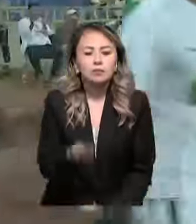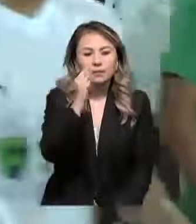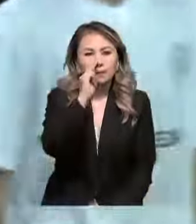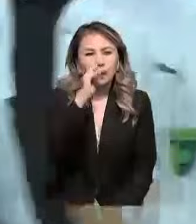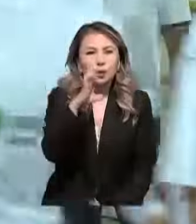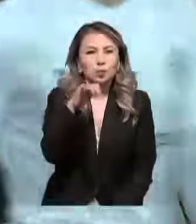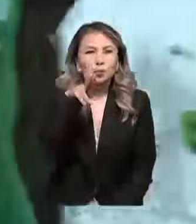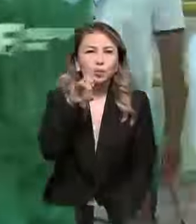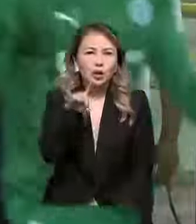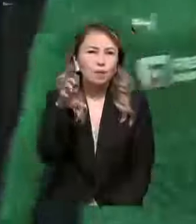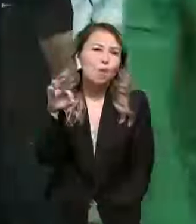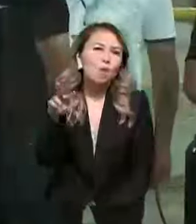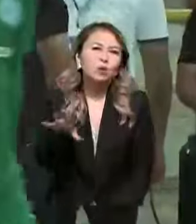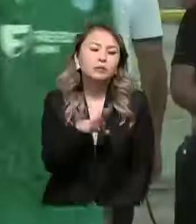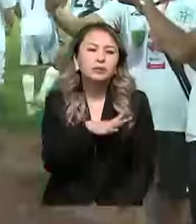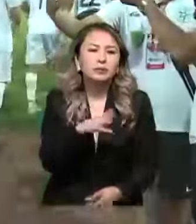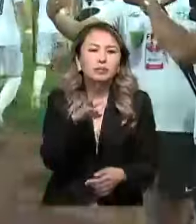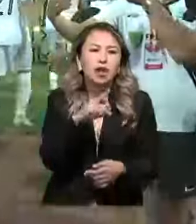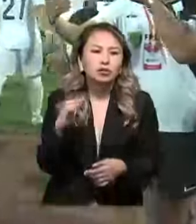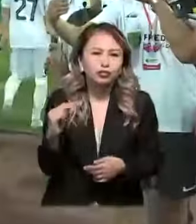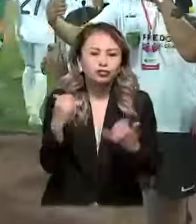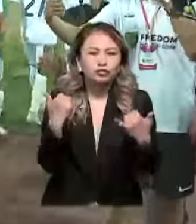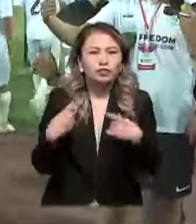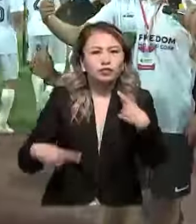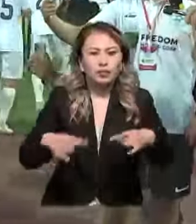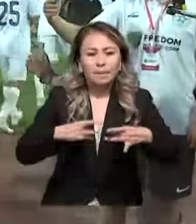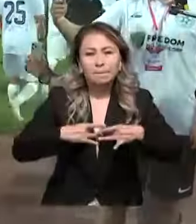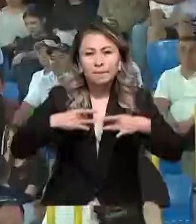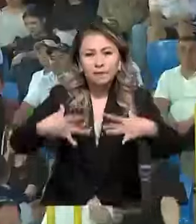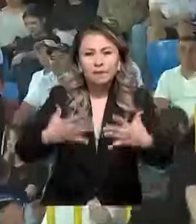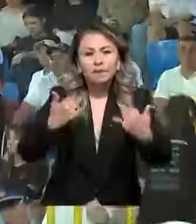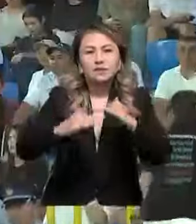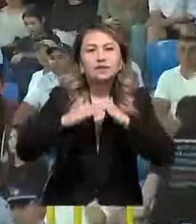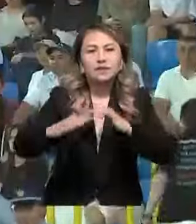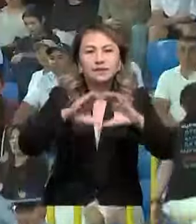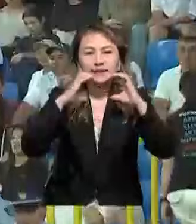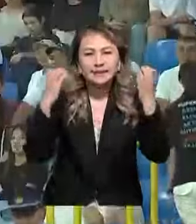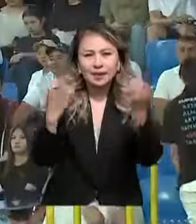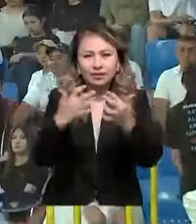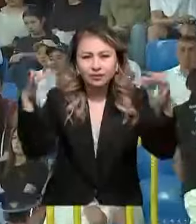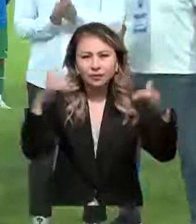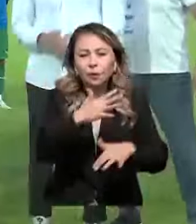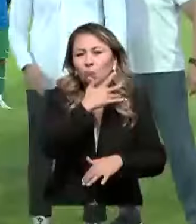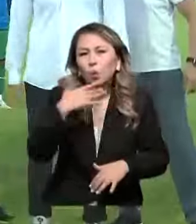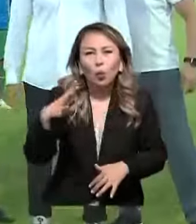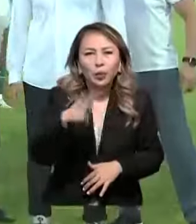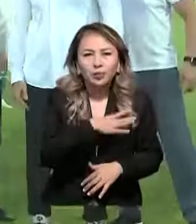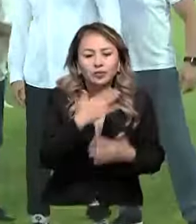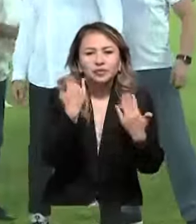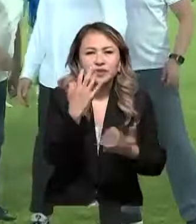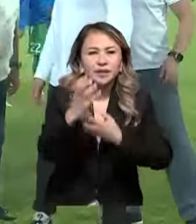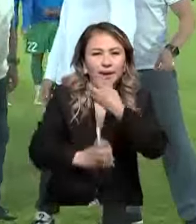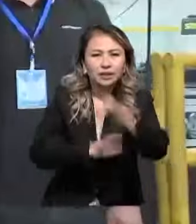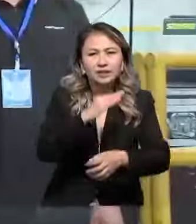Шымкенттегі супербол жобасының ақтық матчы нағыз футбол мерекесіне айналды. Қажымұқан атындағы стадионға жиналған жанкүйерлер қарасы қалың болды. Әлемдік футбол